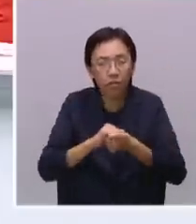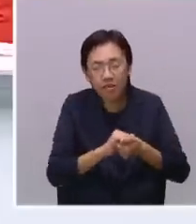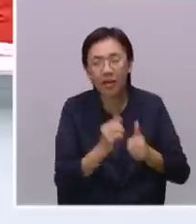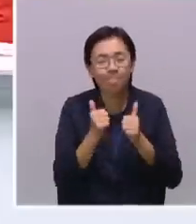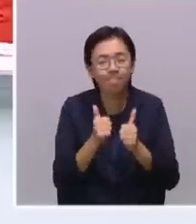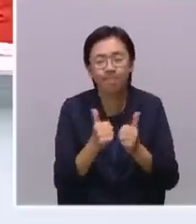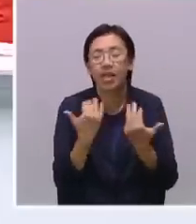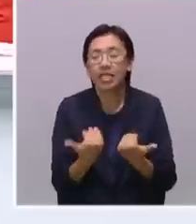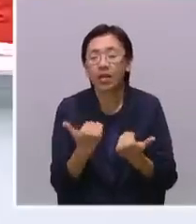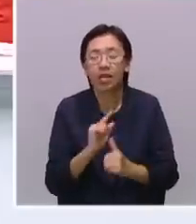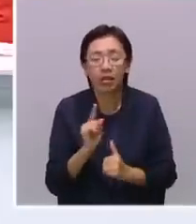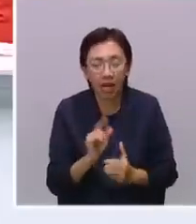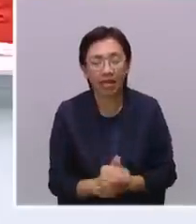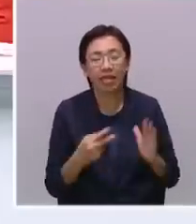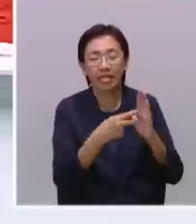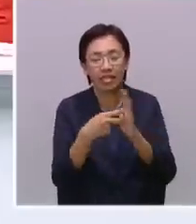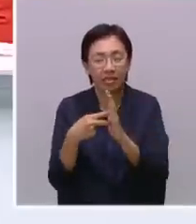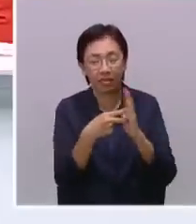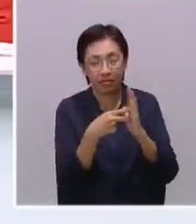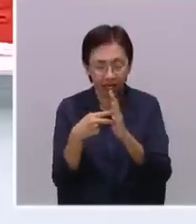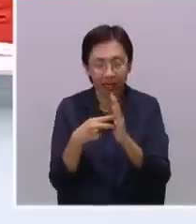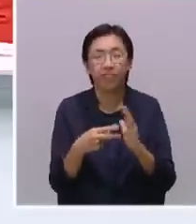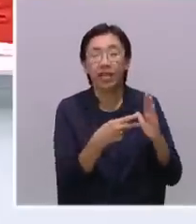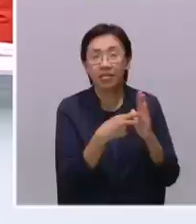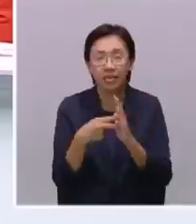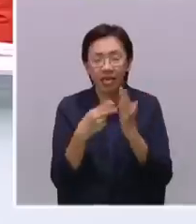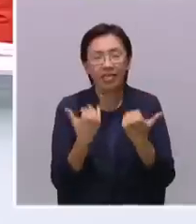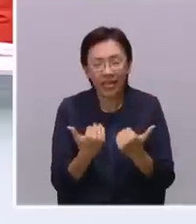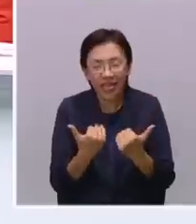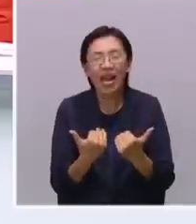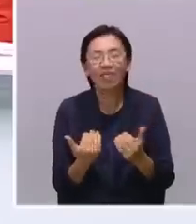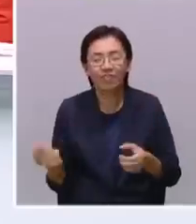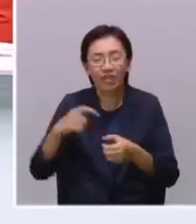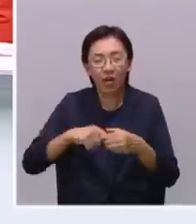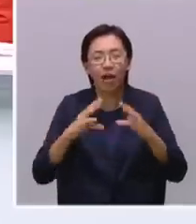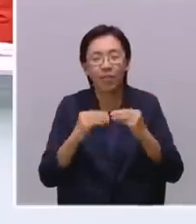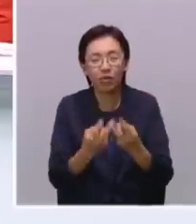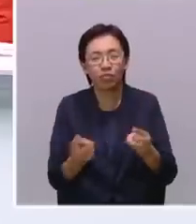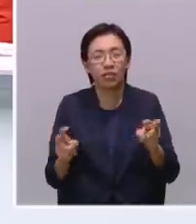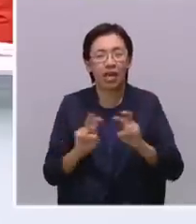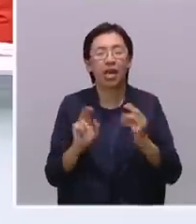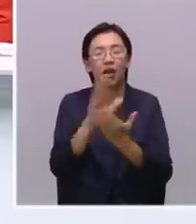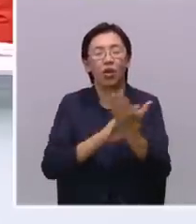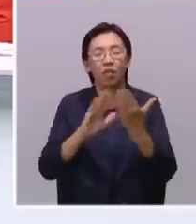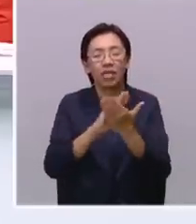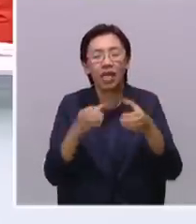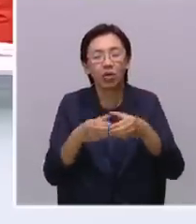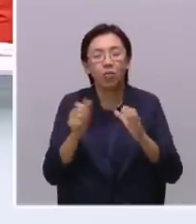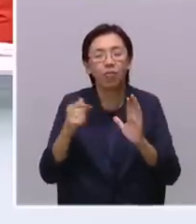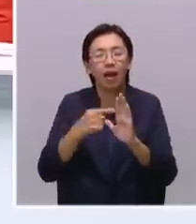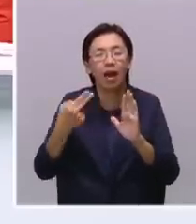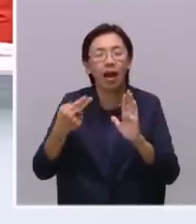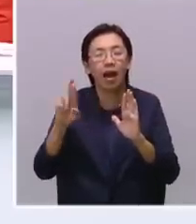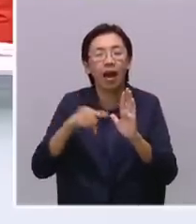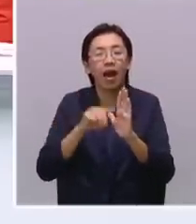แล้วล่าสุดนี้ก็เป็นคิวของซีเรียนะครับที่จะได้กลับเข้ามาร่วมประชุมสันนิบาตอาหรับอีกครั้งหนึ่งนะครับเป็นครั้งแรกในรอบกว่า